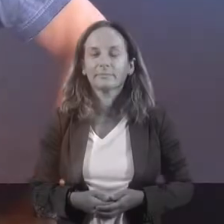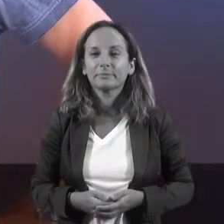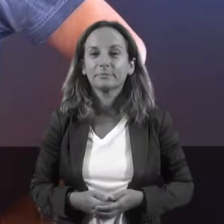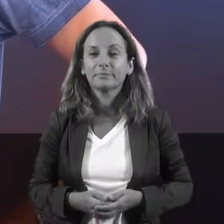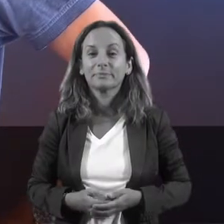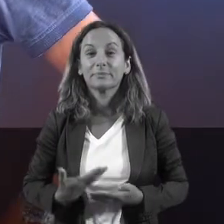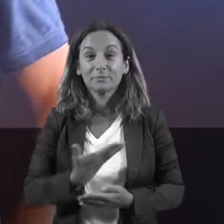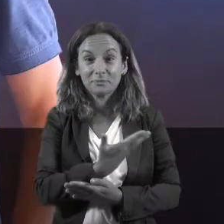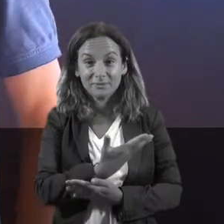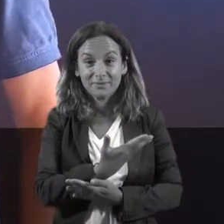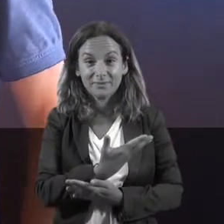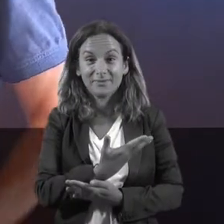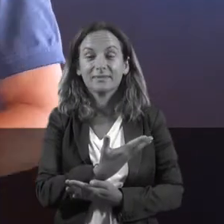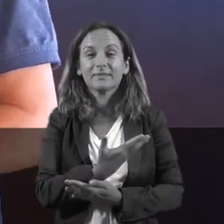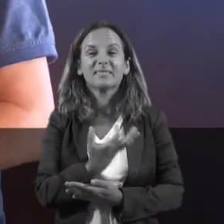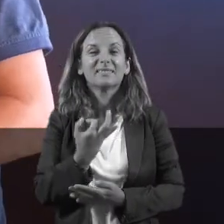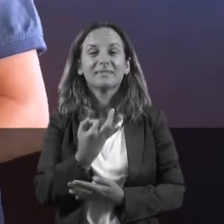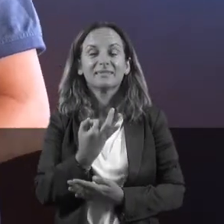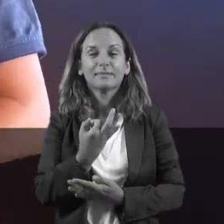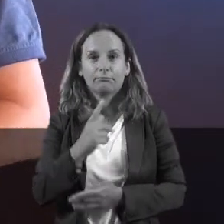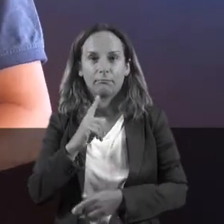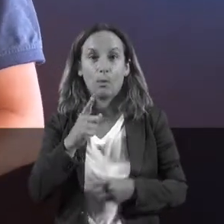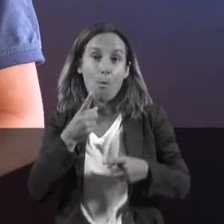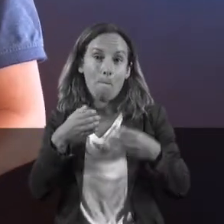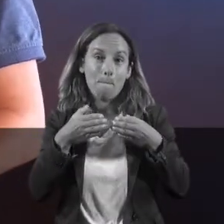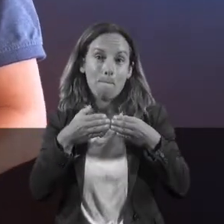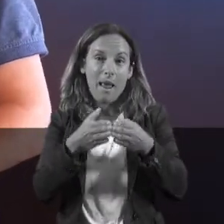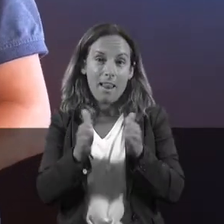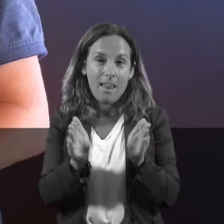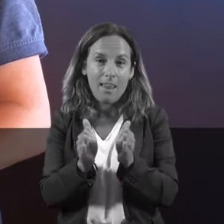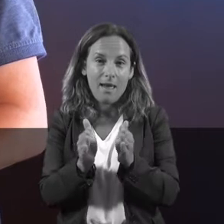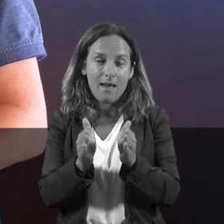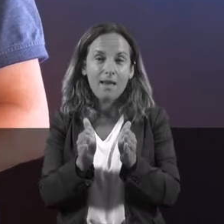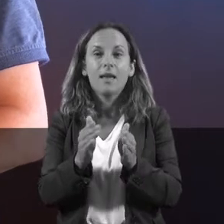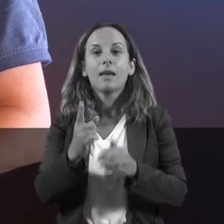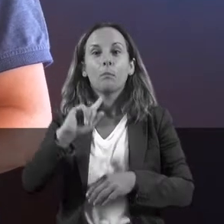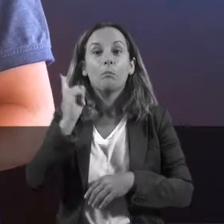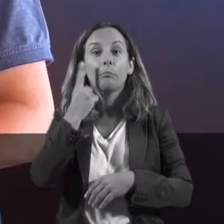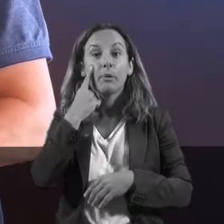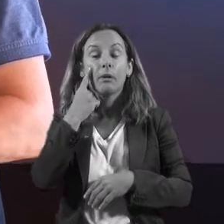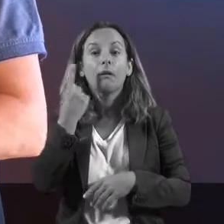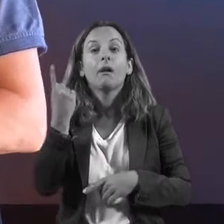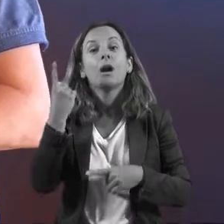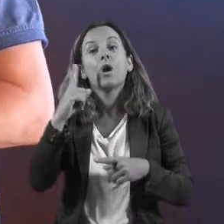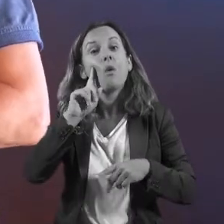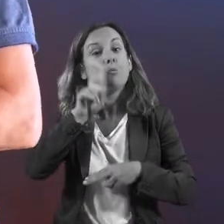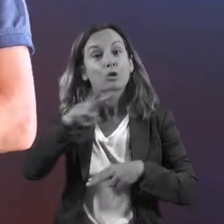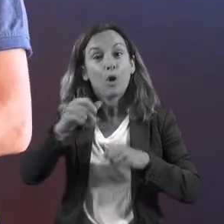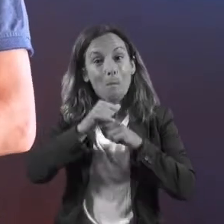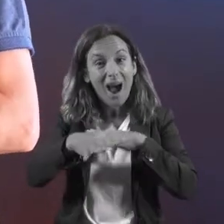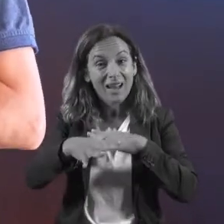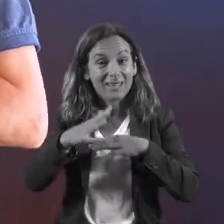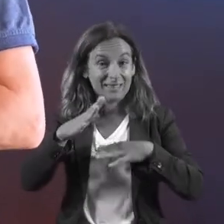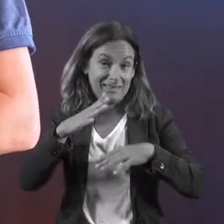Bueno, pues aquí tenim una troballa que van, bueno, que van trobar en el almacén del Museu de la Mà de Sóller. És